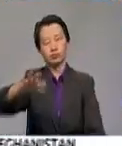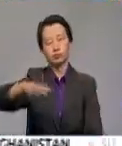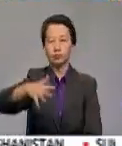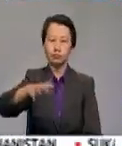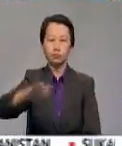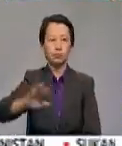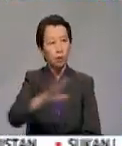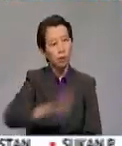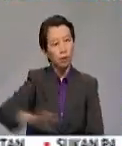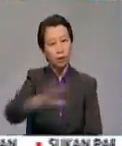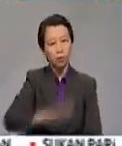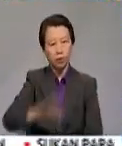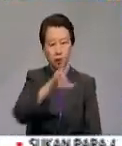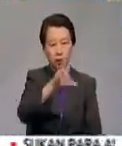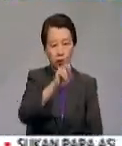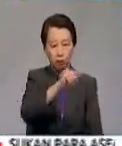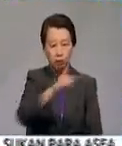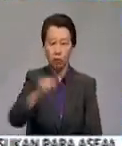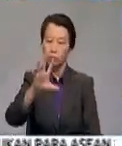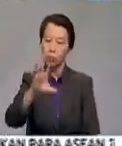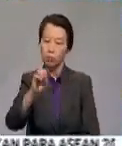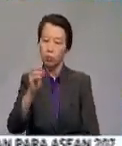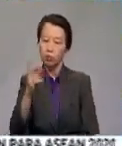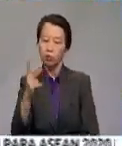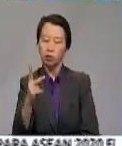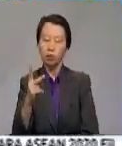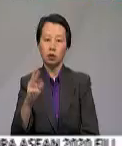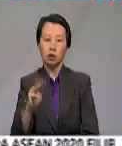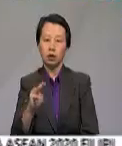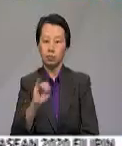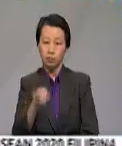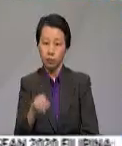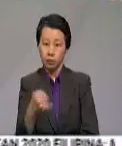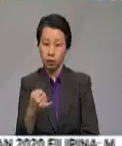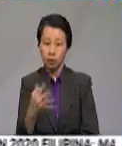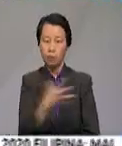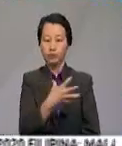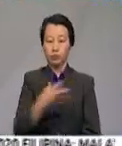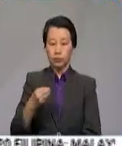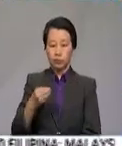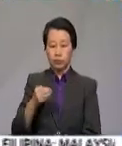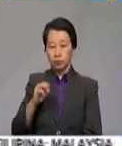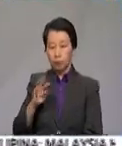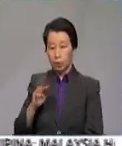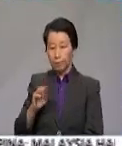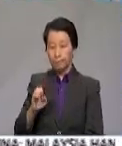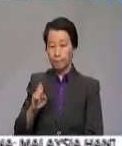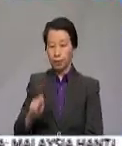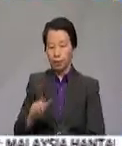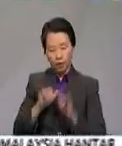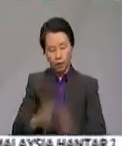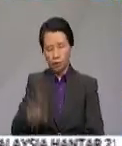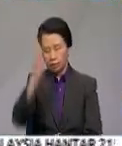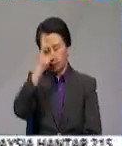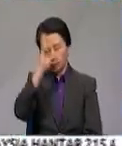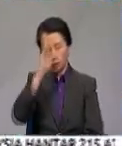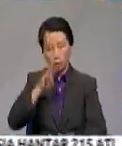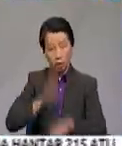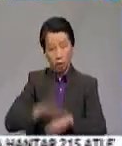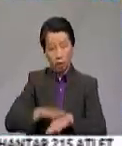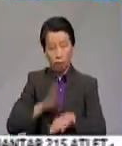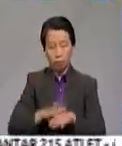kuat, iaitu sekitar 30 hingga 50 km sejam. Sehubungan dengan itu, Met Malaysia masih lagi mengekalkan amaran